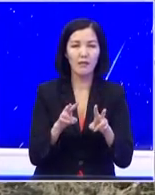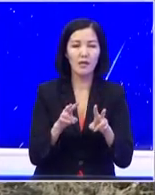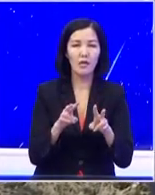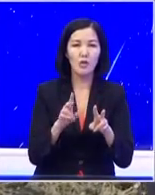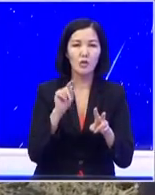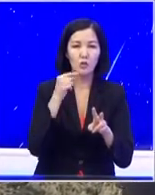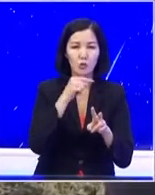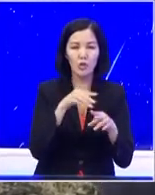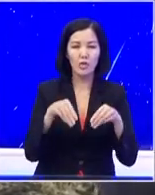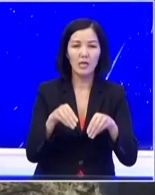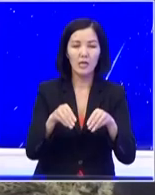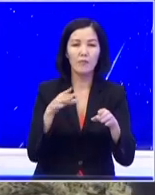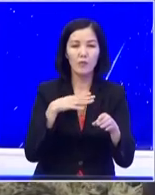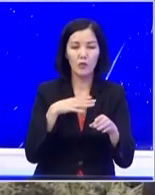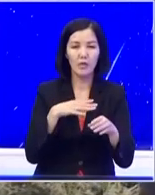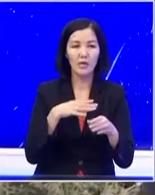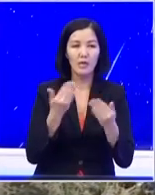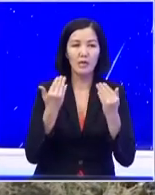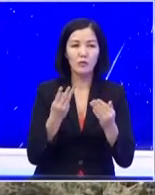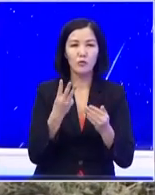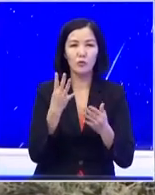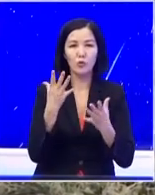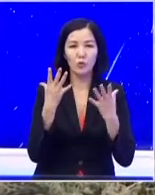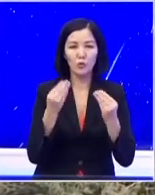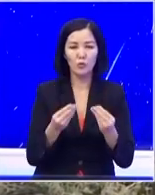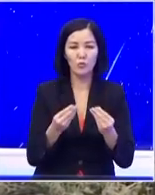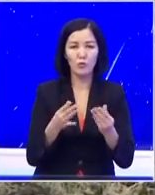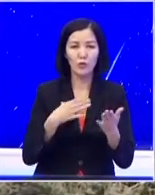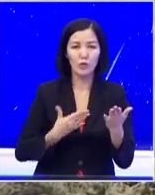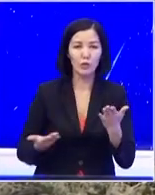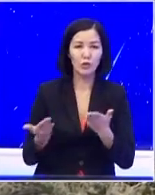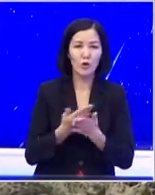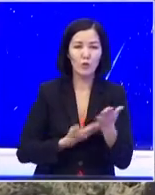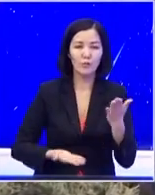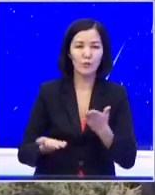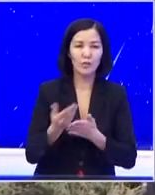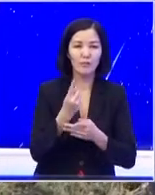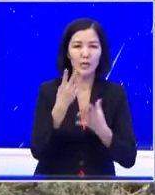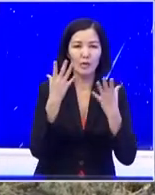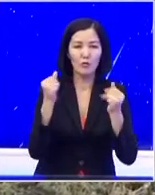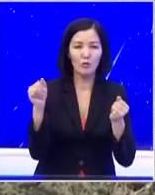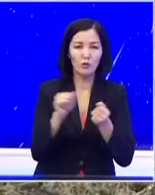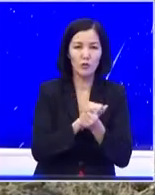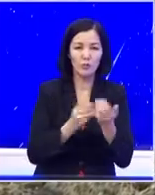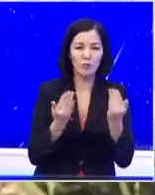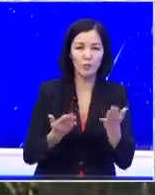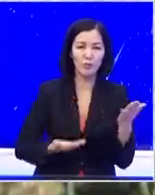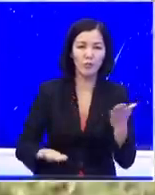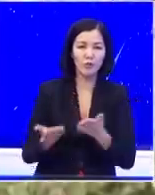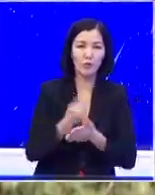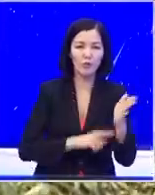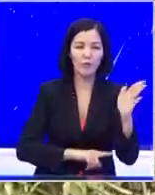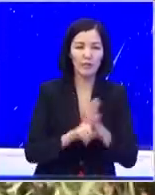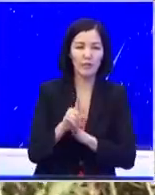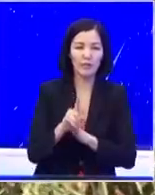қойдық. Мынаны бастағанымызда 3-4 күн болды, шаптық, 2-3 күн кепті. Міне бүгін жинап жатырмыз.